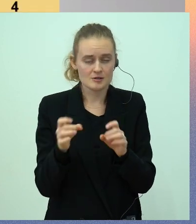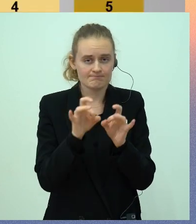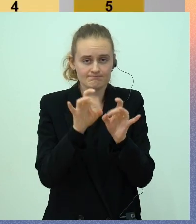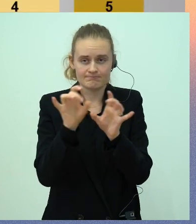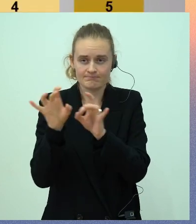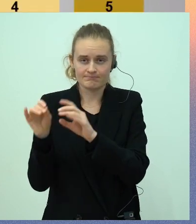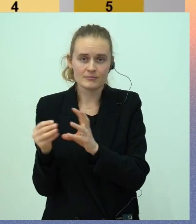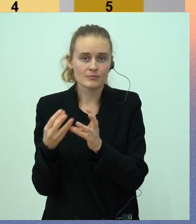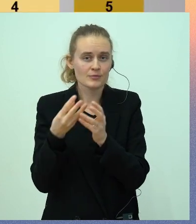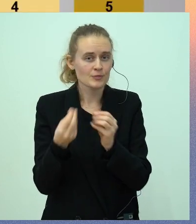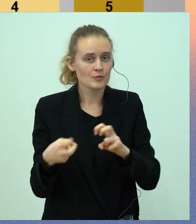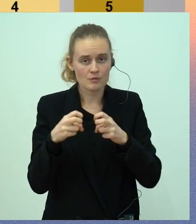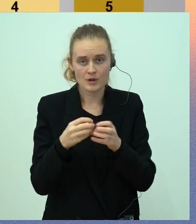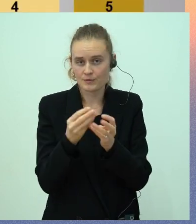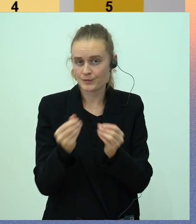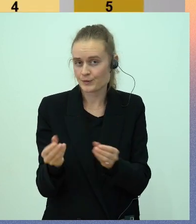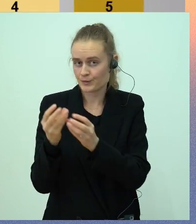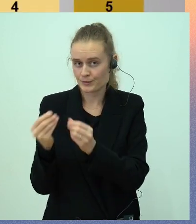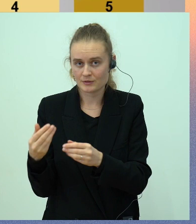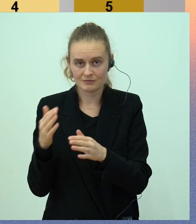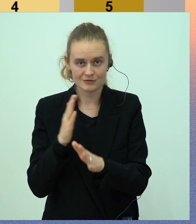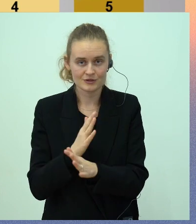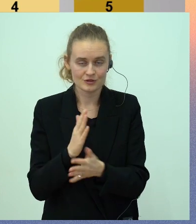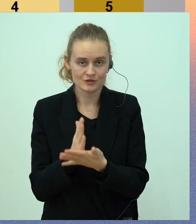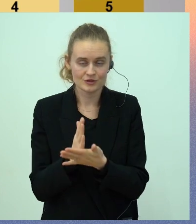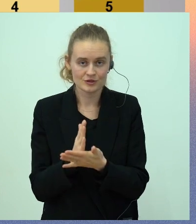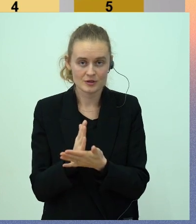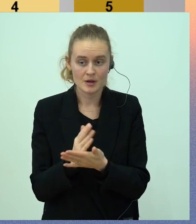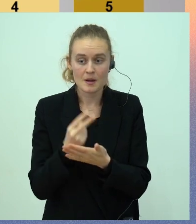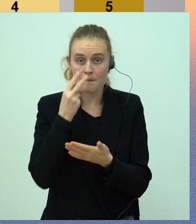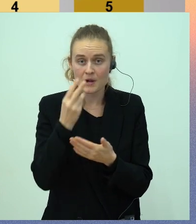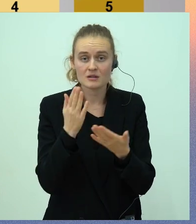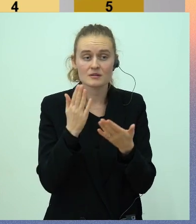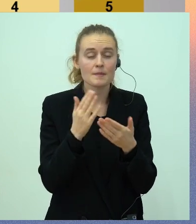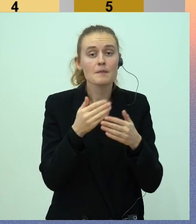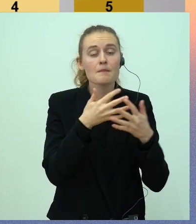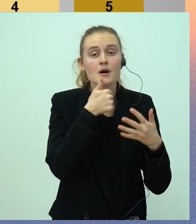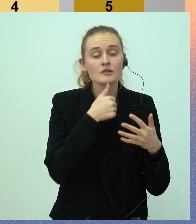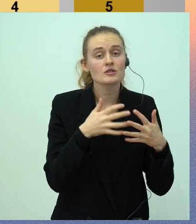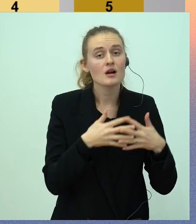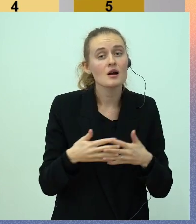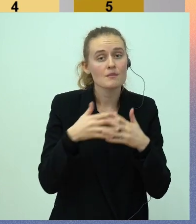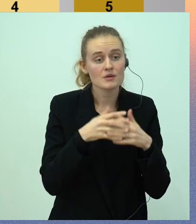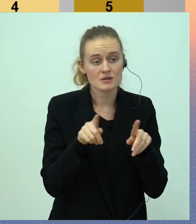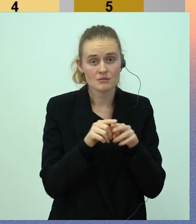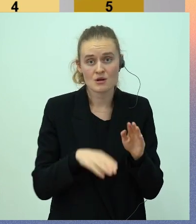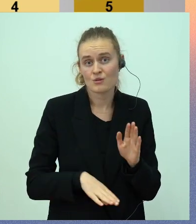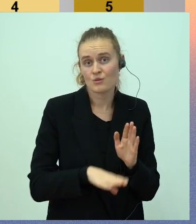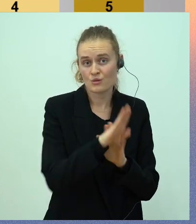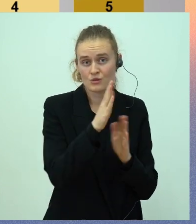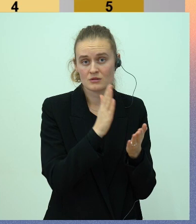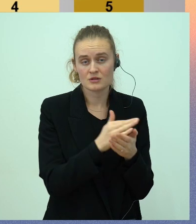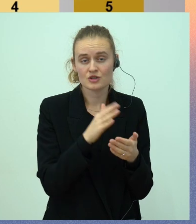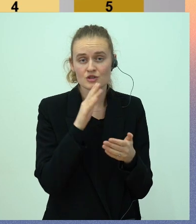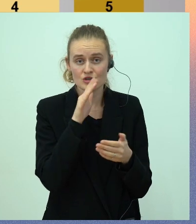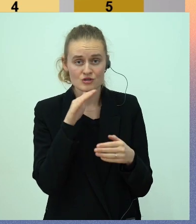tas antisemitizmas auga įvairiose šalyse, tačiau skirtingų mastų. Net ir Amerikoje yra išaugęs antisemitizmas.